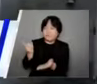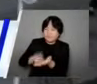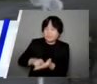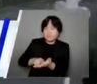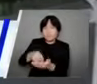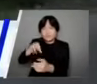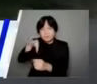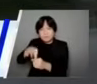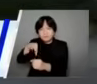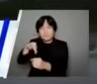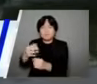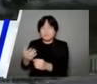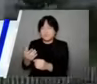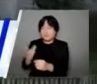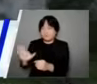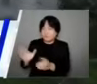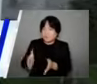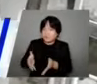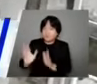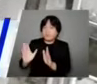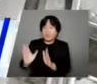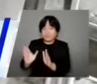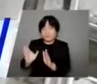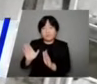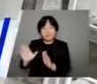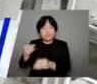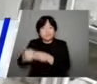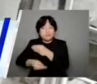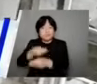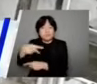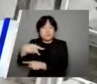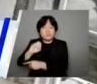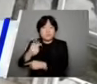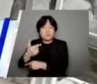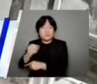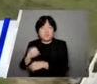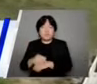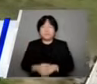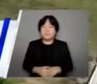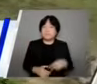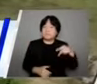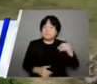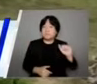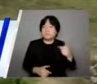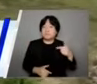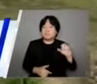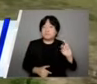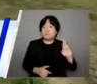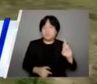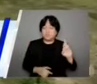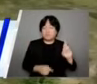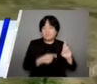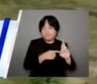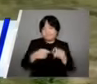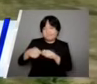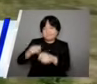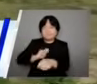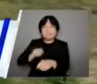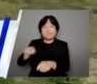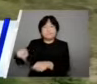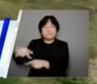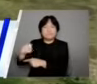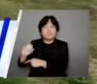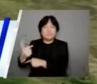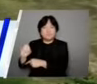ang permit ng Hongsheng matapos kanselahin ng PAGCOR ang lisensya nito. Gayun din ang pagbibigay ng business permit sa